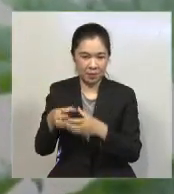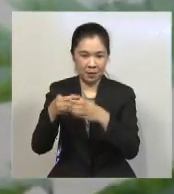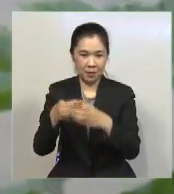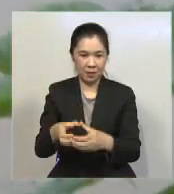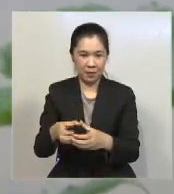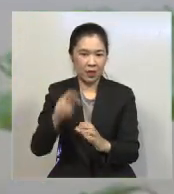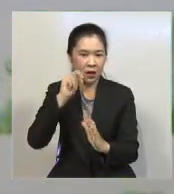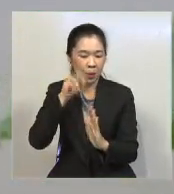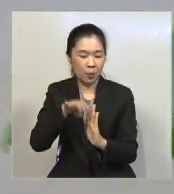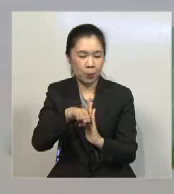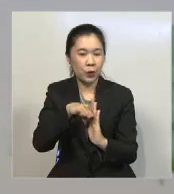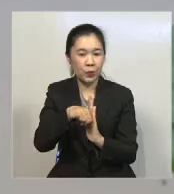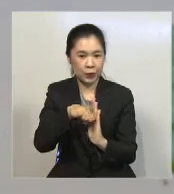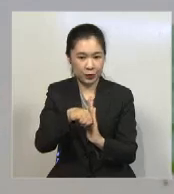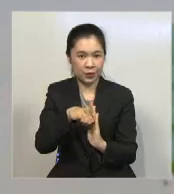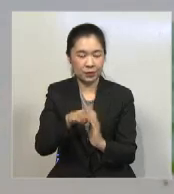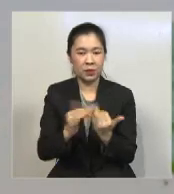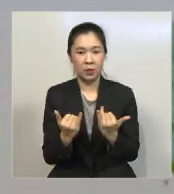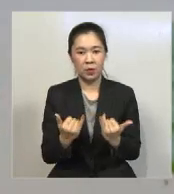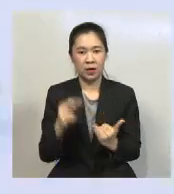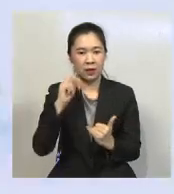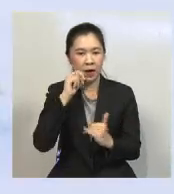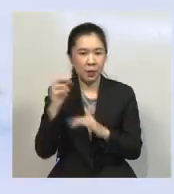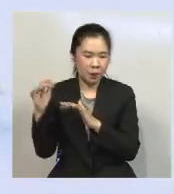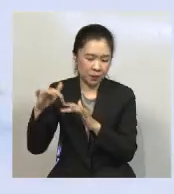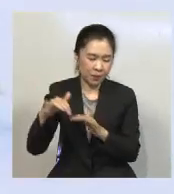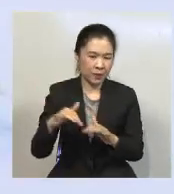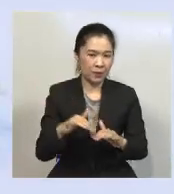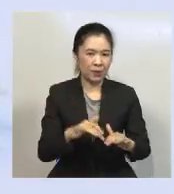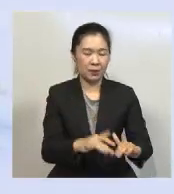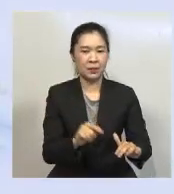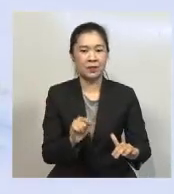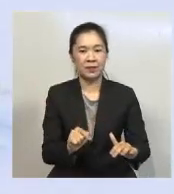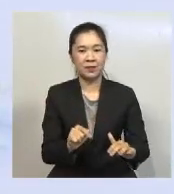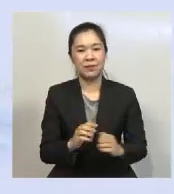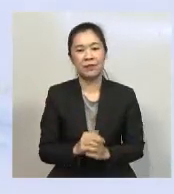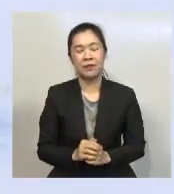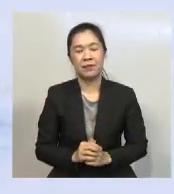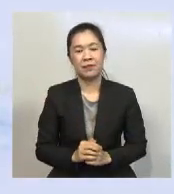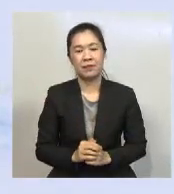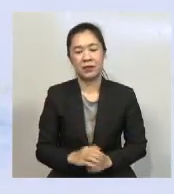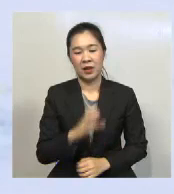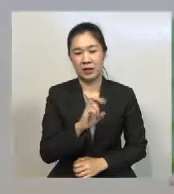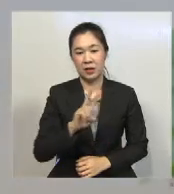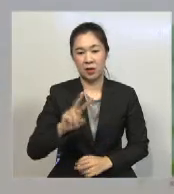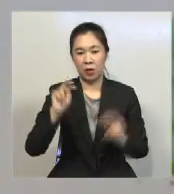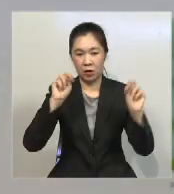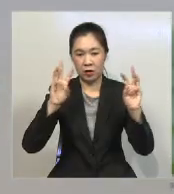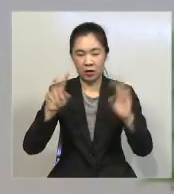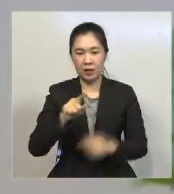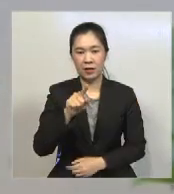ค่ะทำให้วันนี้มีน้ำไหลผ่านแม่น้ำเจ้าพระยาที่สถานีตรวจวัดน้ำ C2 นครสวรรค์อยู่